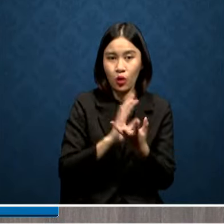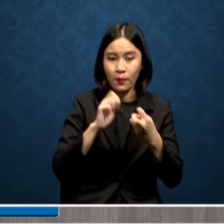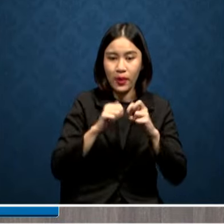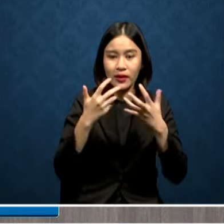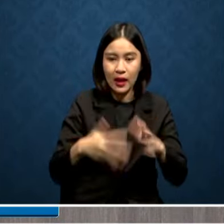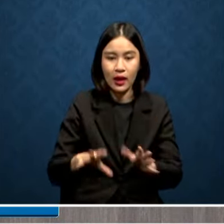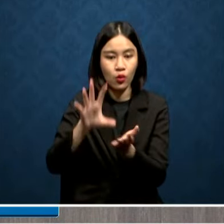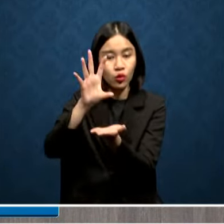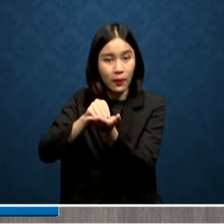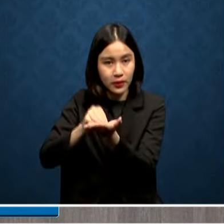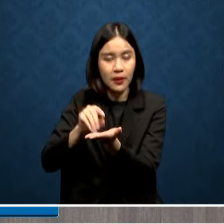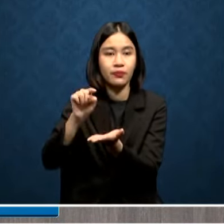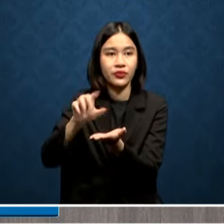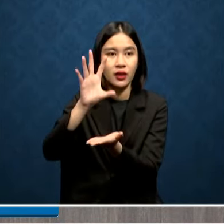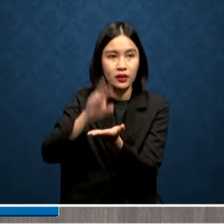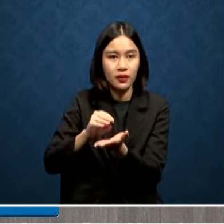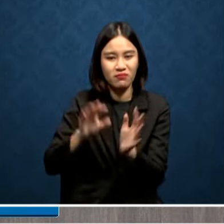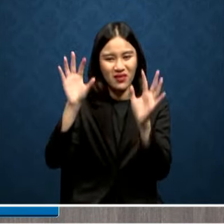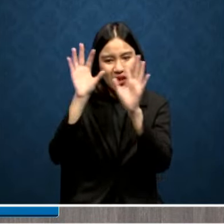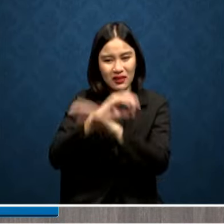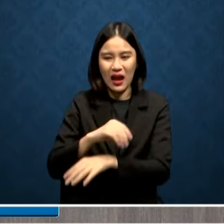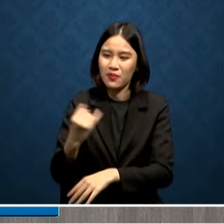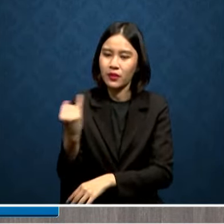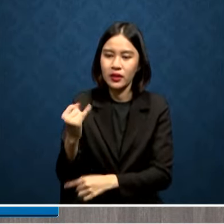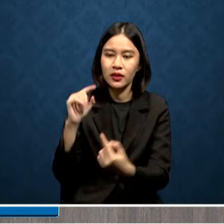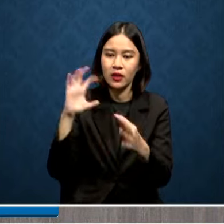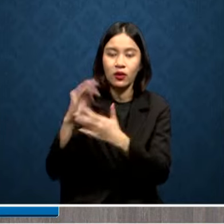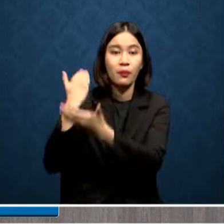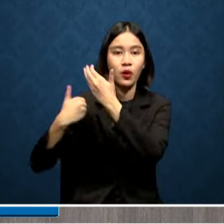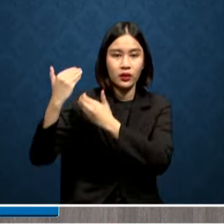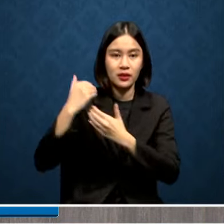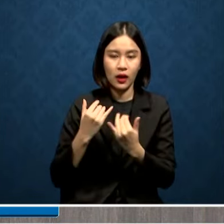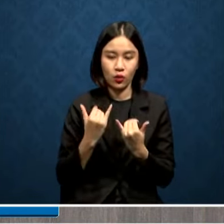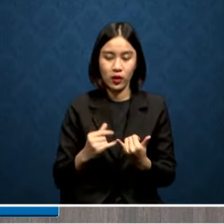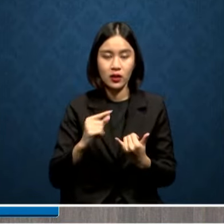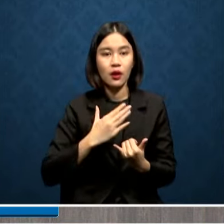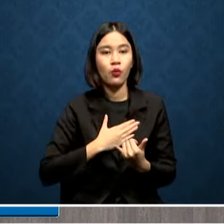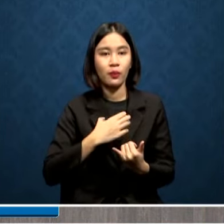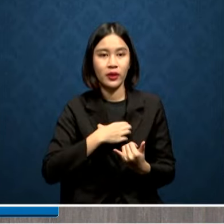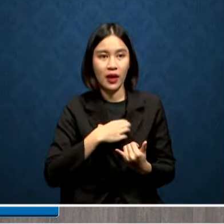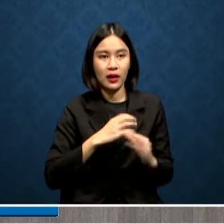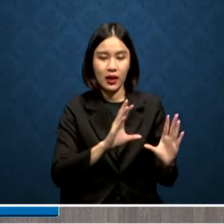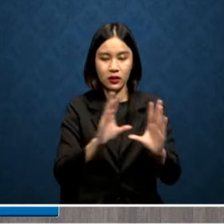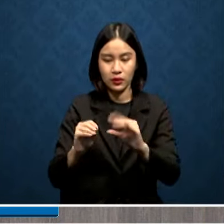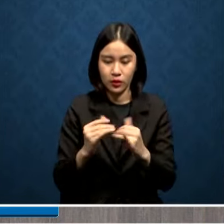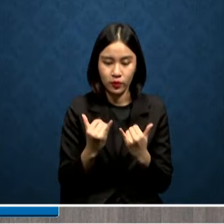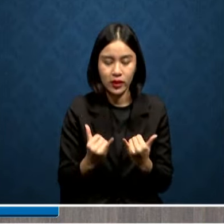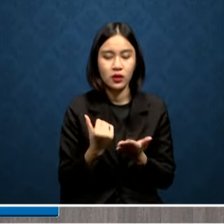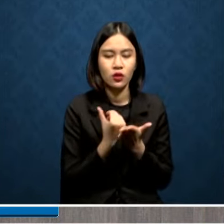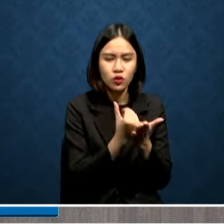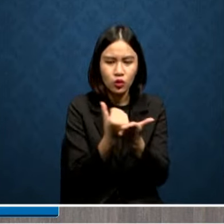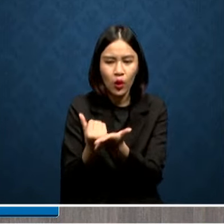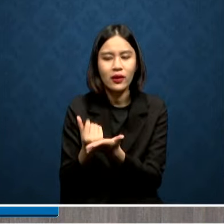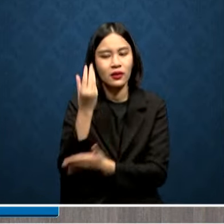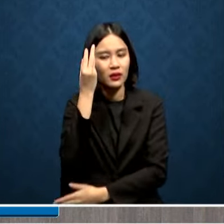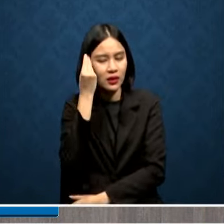เป็นบันทึกที่เป็นรอยด่างทางประวัติศาสตร์เพราะฉะนั้นวันนี้ผมจึงอยากจะให้ที่ประชุมเราช่วยกันคิด